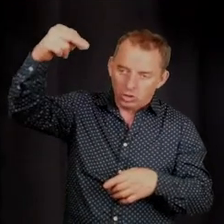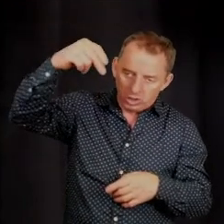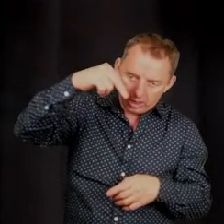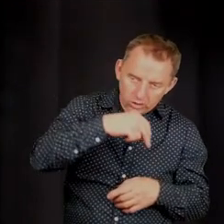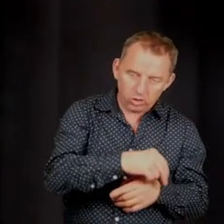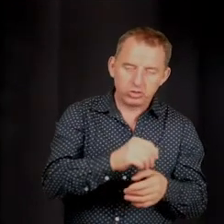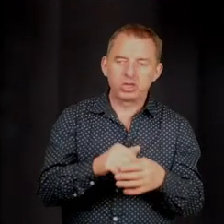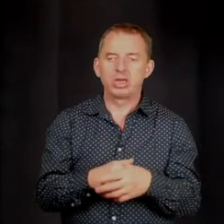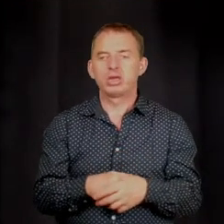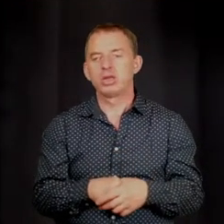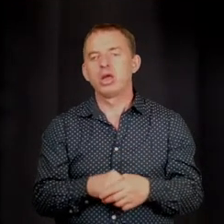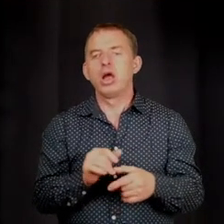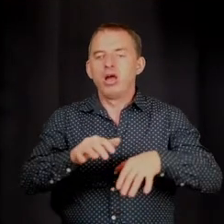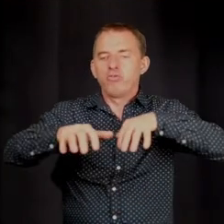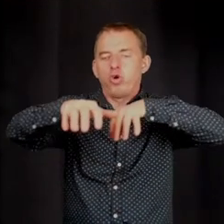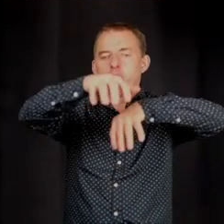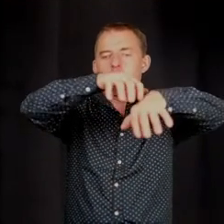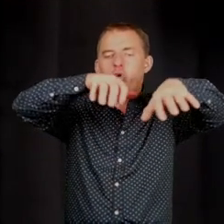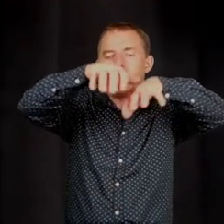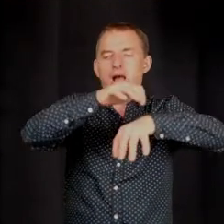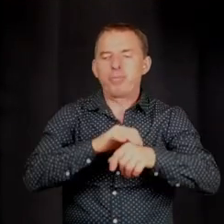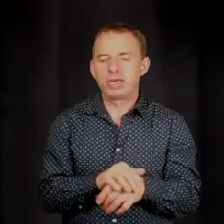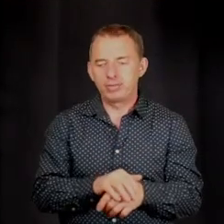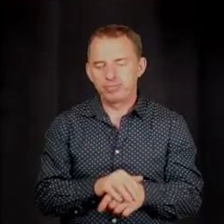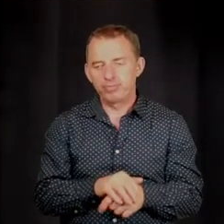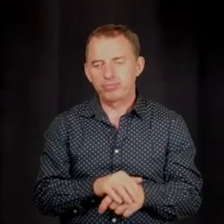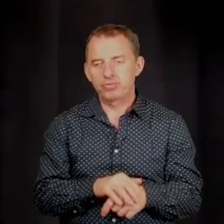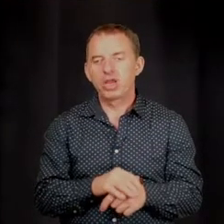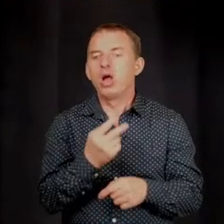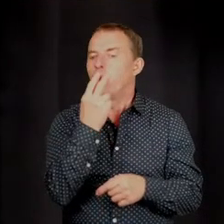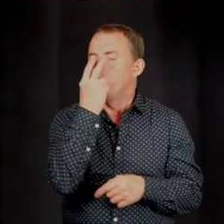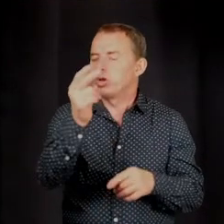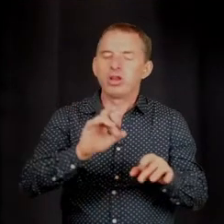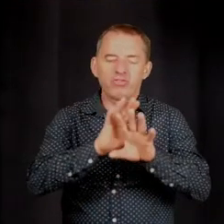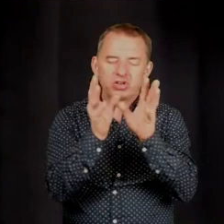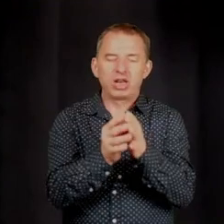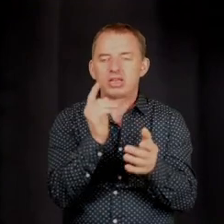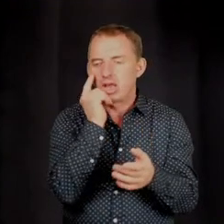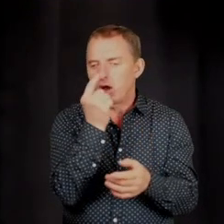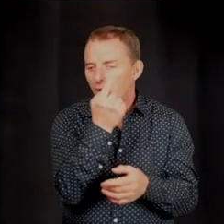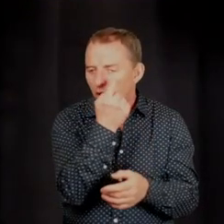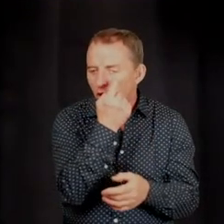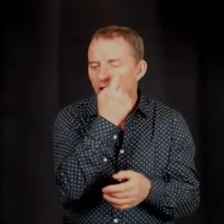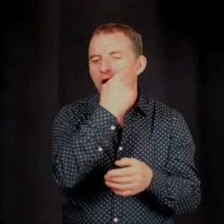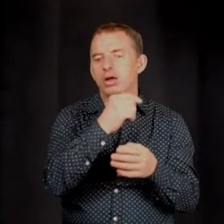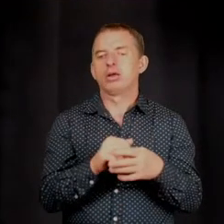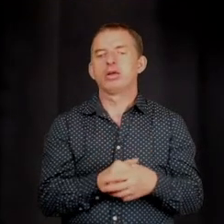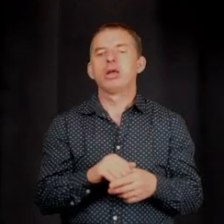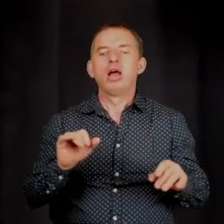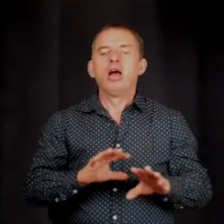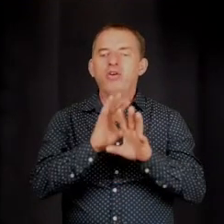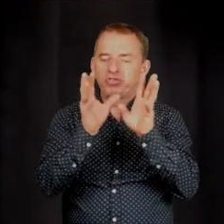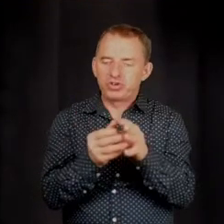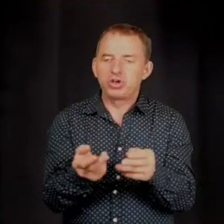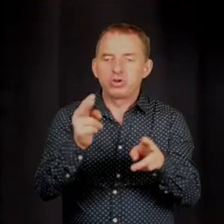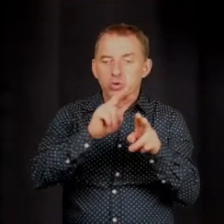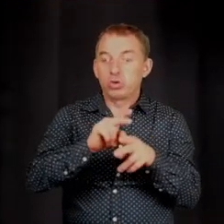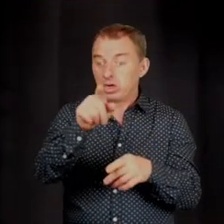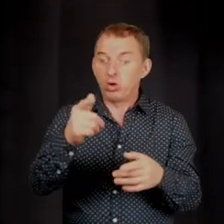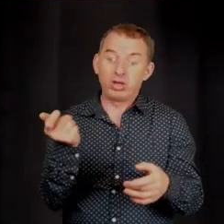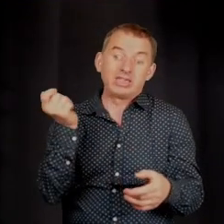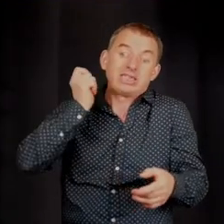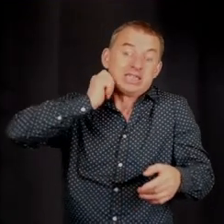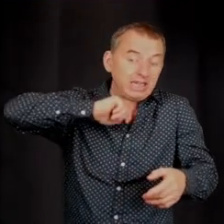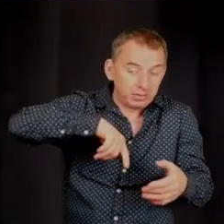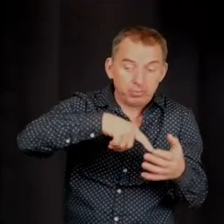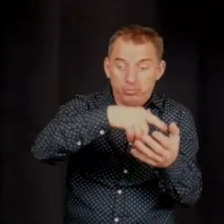coming with clouds. Z obłokami. Every eye will see him. I ujrzy go wszelkie oko. Even they who pierced him. I wszyscy, którzy go przebili. And all the tribes